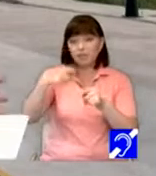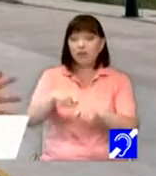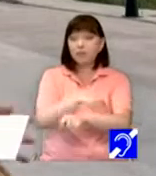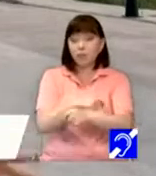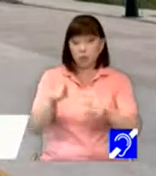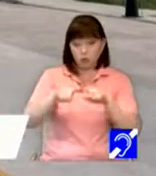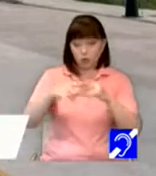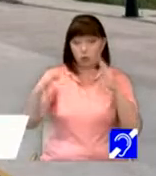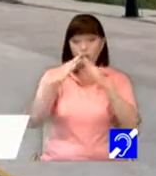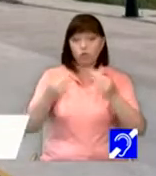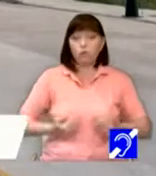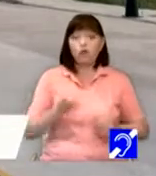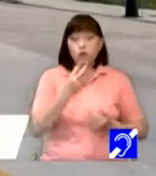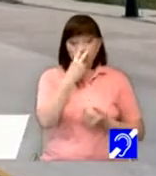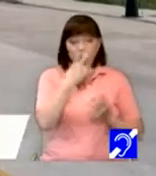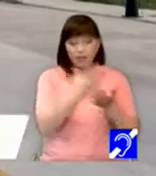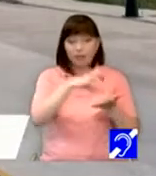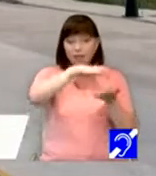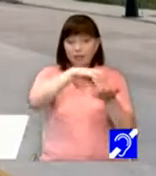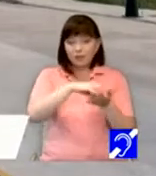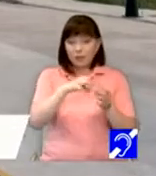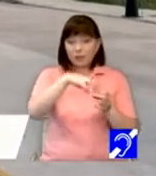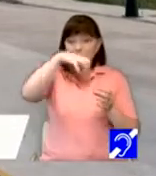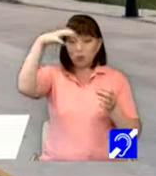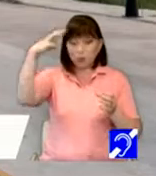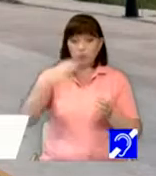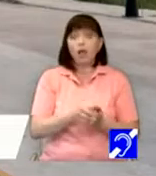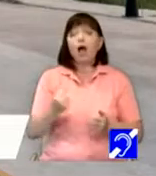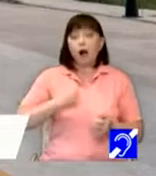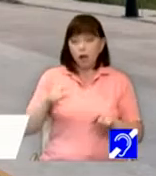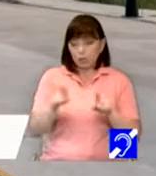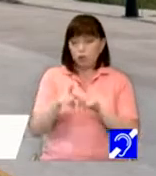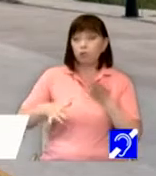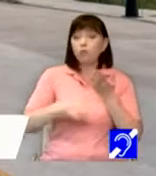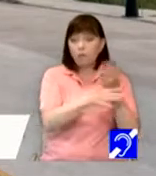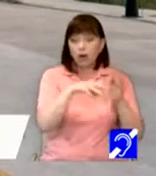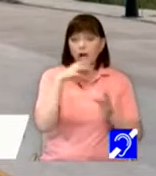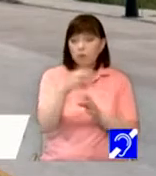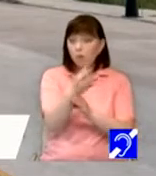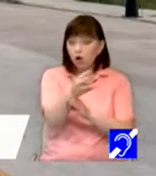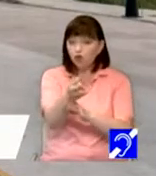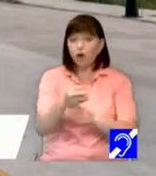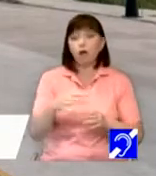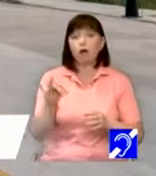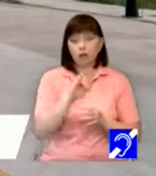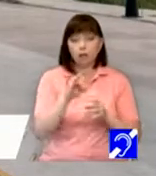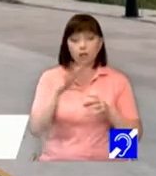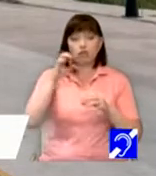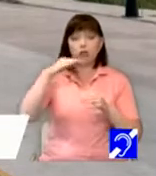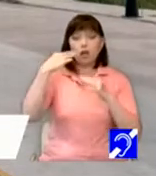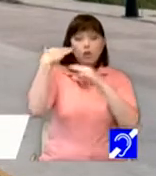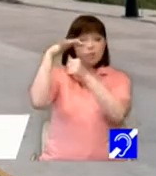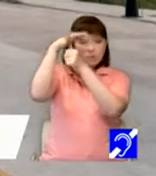metri de casele oamenilor. Încă se văd focare fumegânde. Armata a intervenit în ajutorul pompierilor și se acționează din aer cu